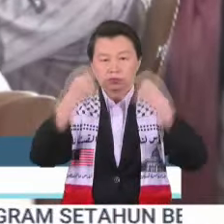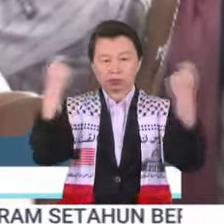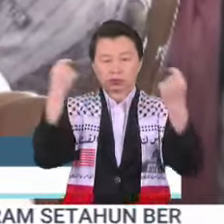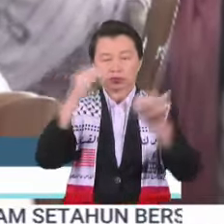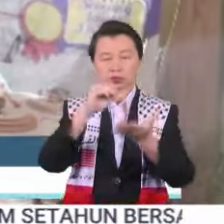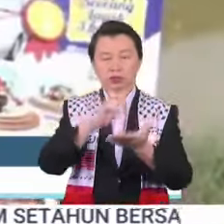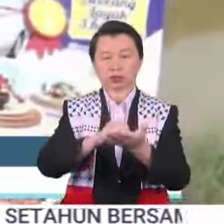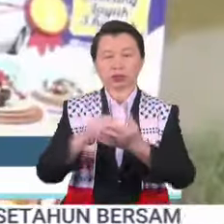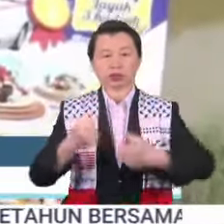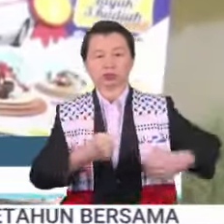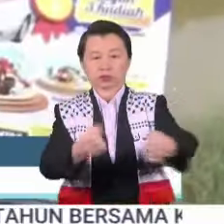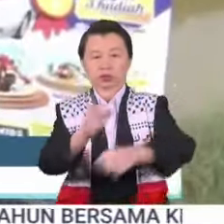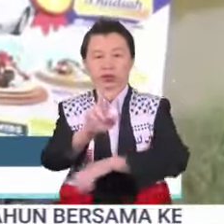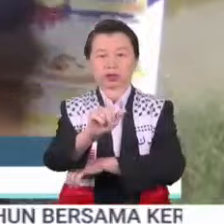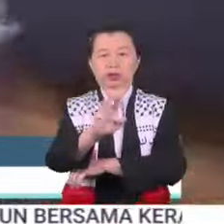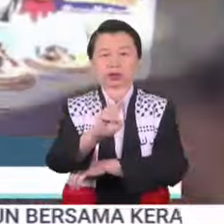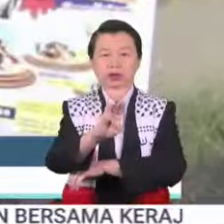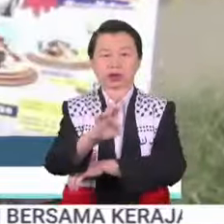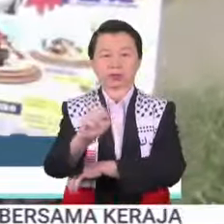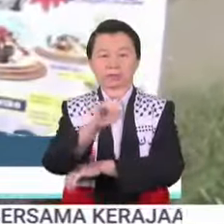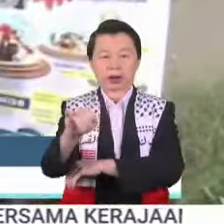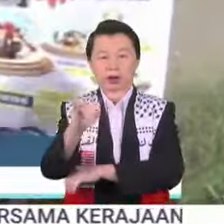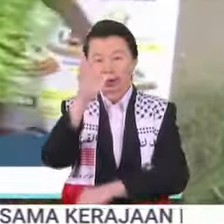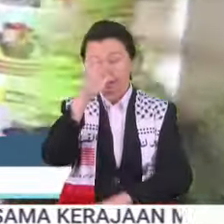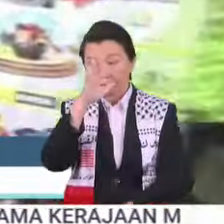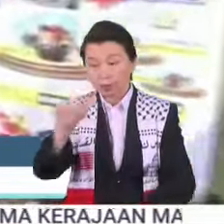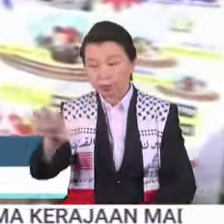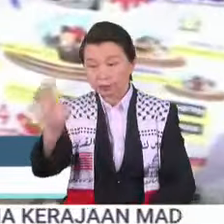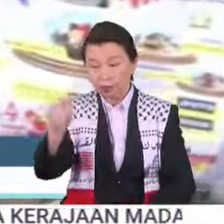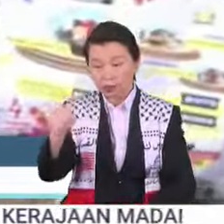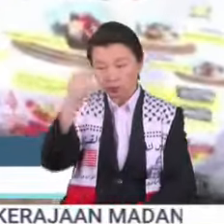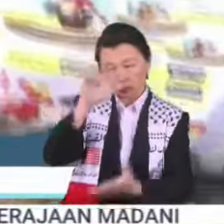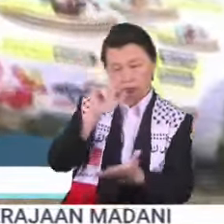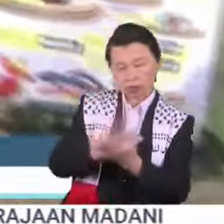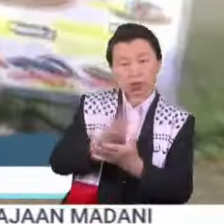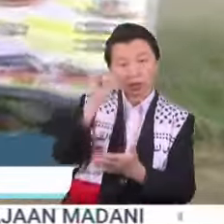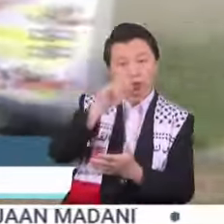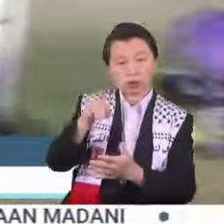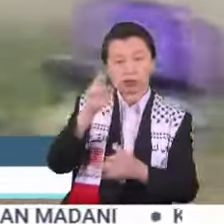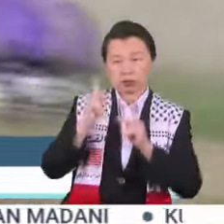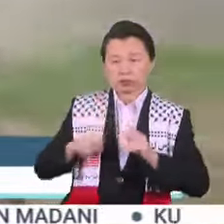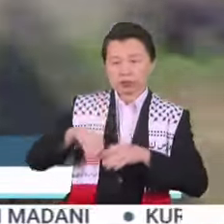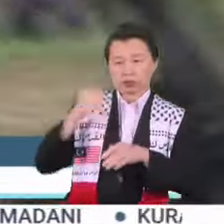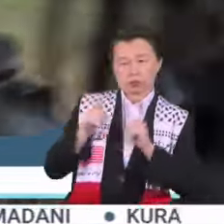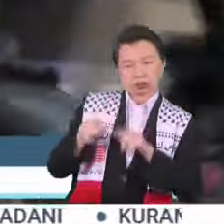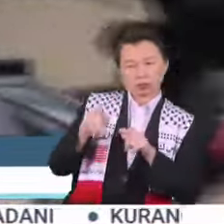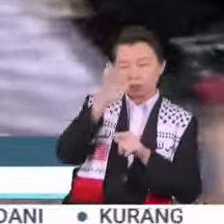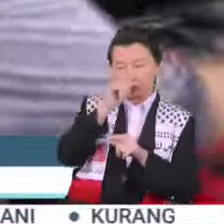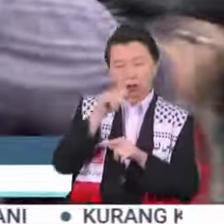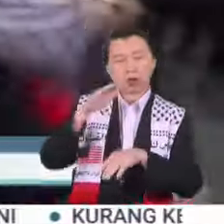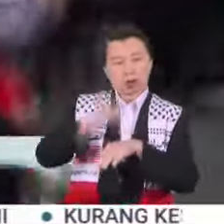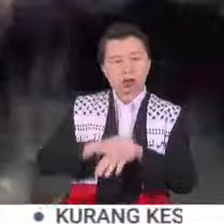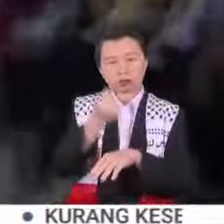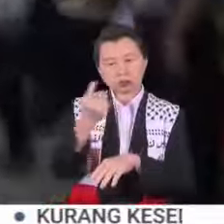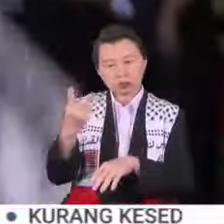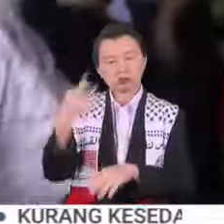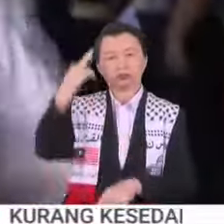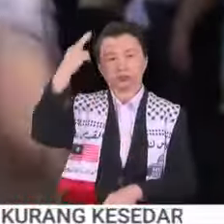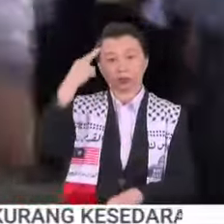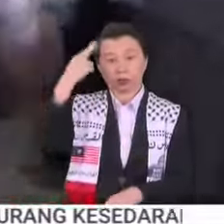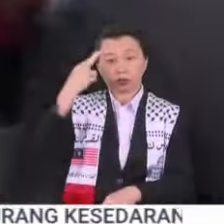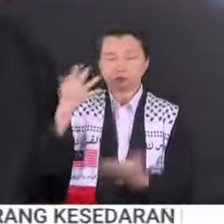di Bendang di Sungai Rambai. Jelas beliau, Melaka dipilih kerana keyakinan kerajaan dan pihak luar terhadap negeri itu atas beberapa